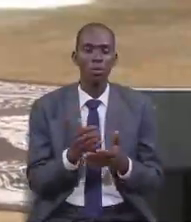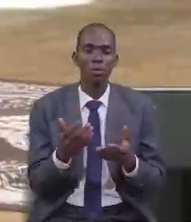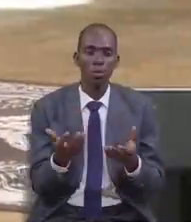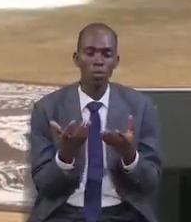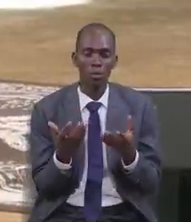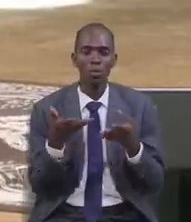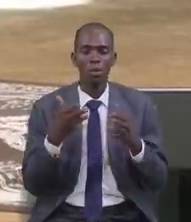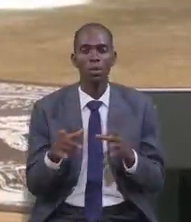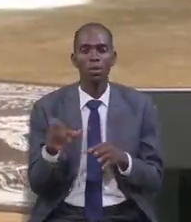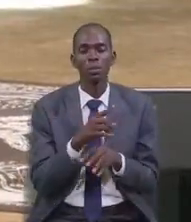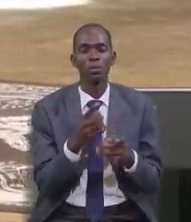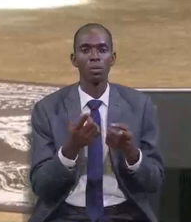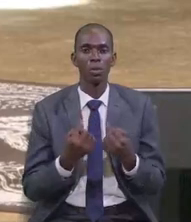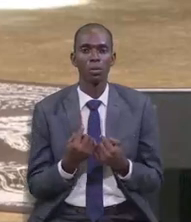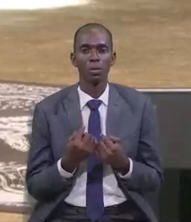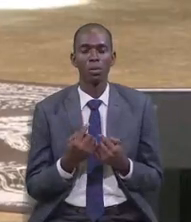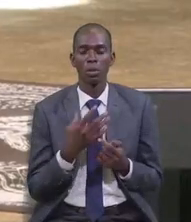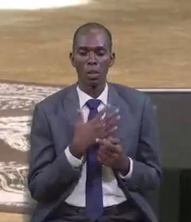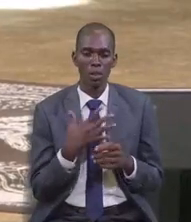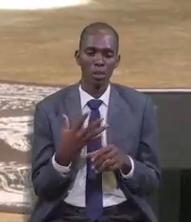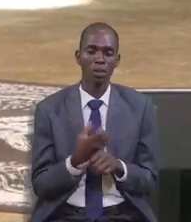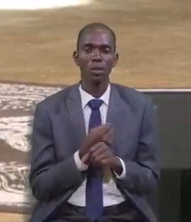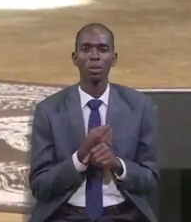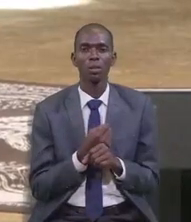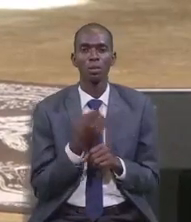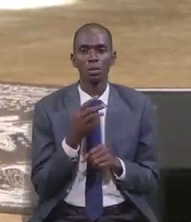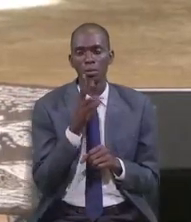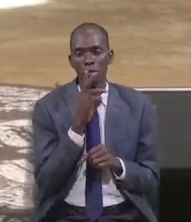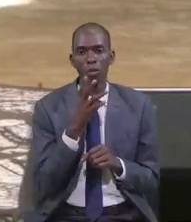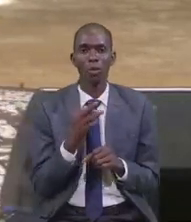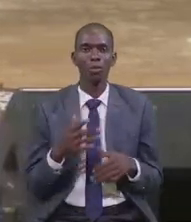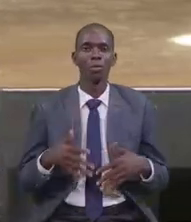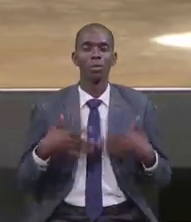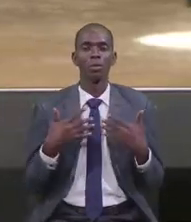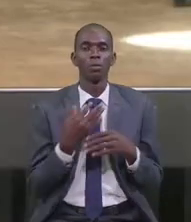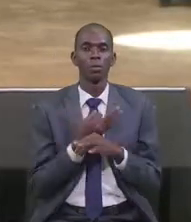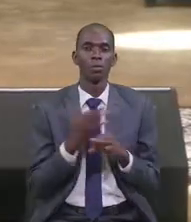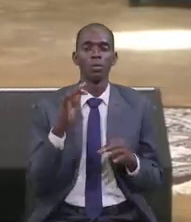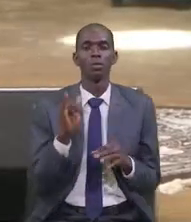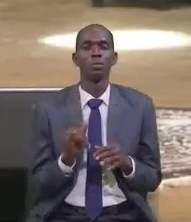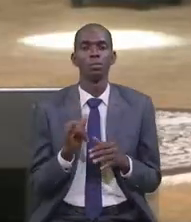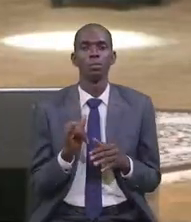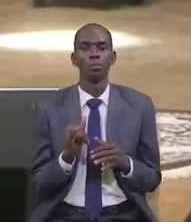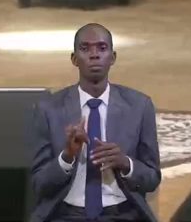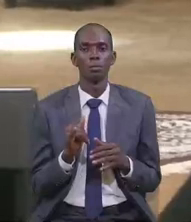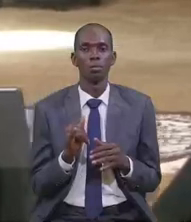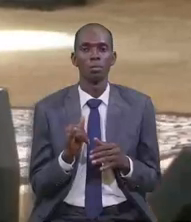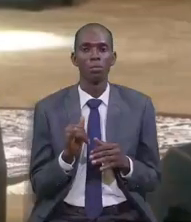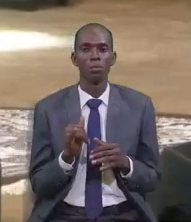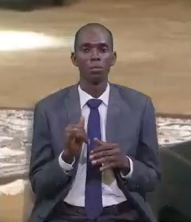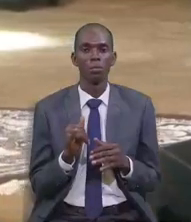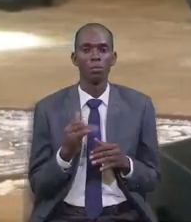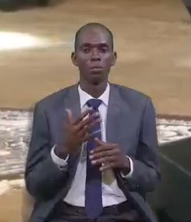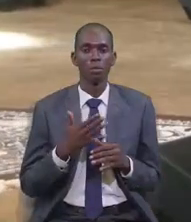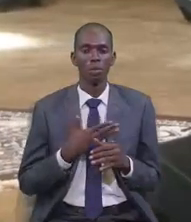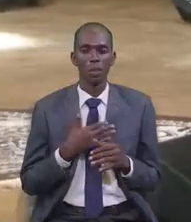que celui qui veut prenne de l'eau de la vie gratuitement. Gratuitement. Pour moi,